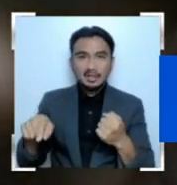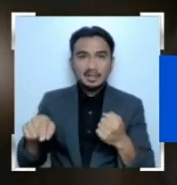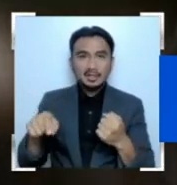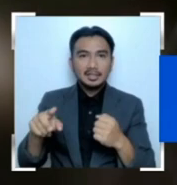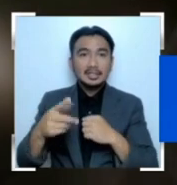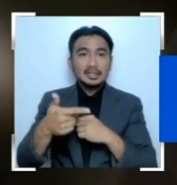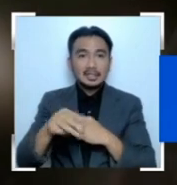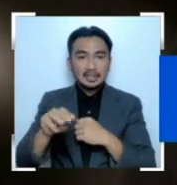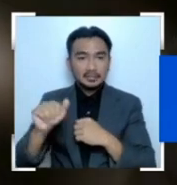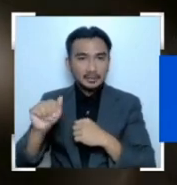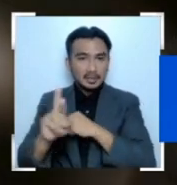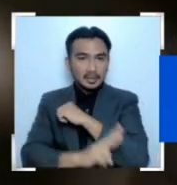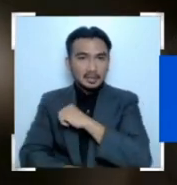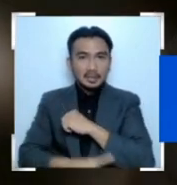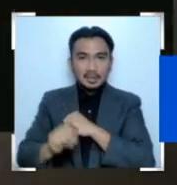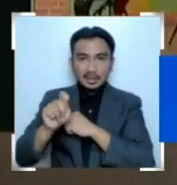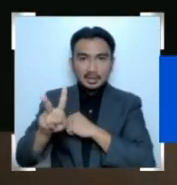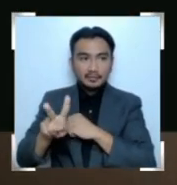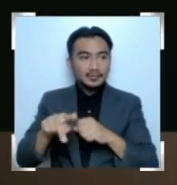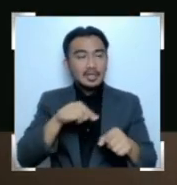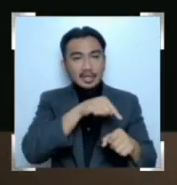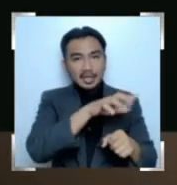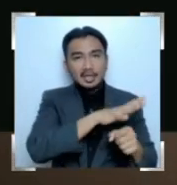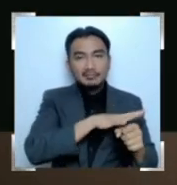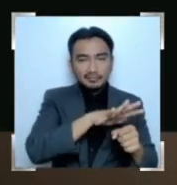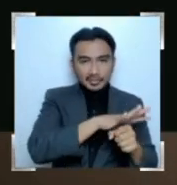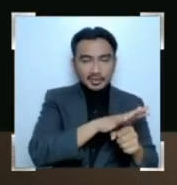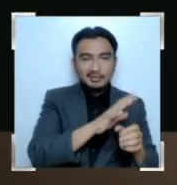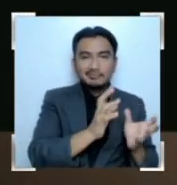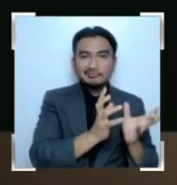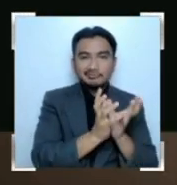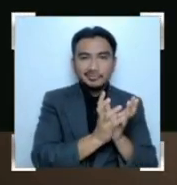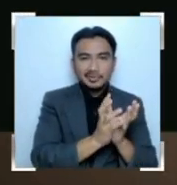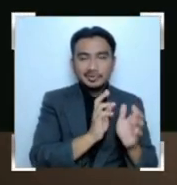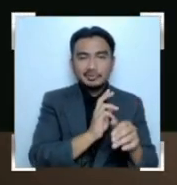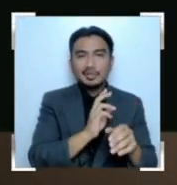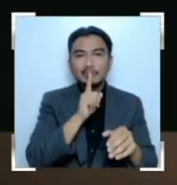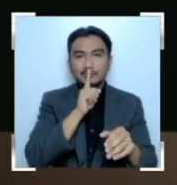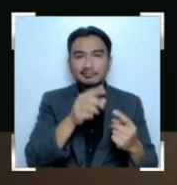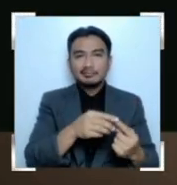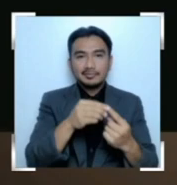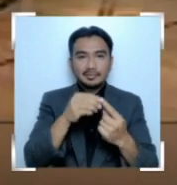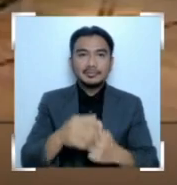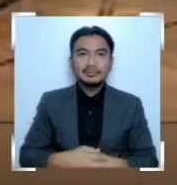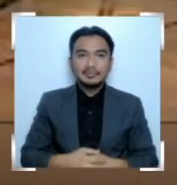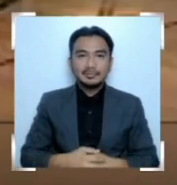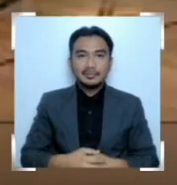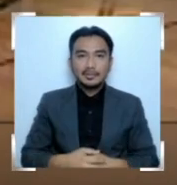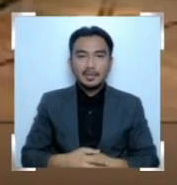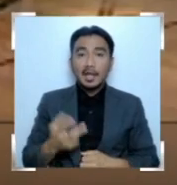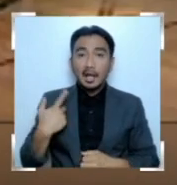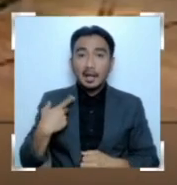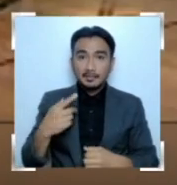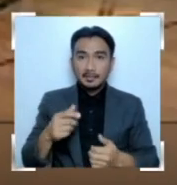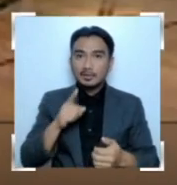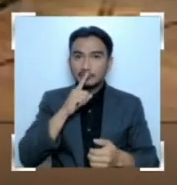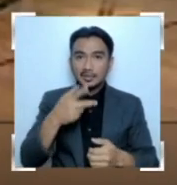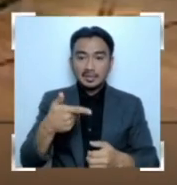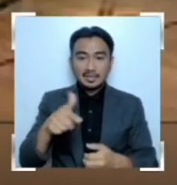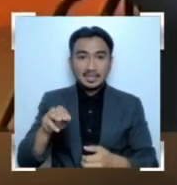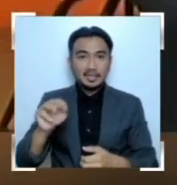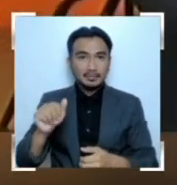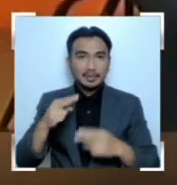us, local news matters. At dahil tatak GMA News, syempre, maaasahan pa rin dito